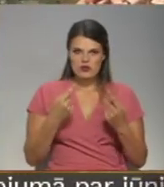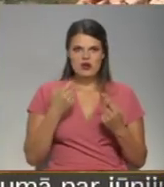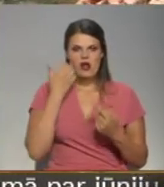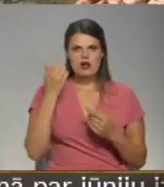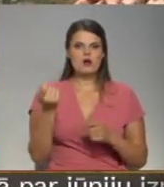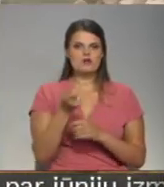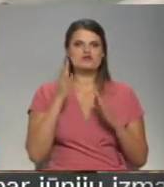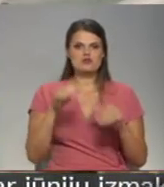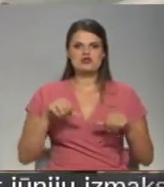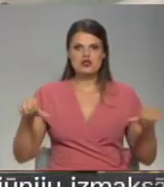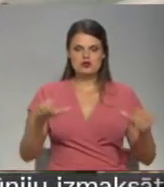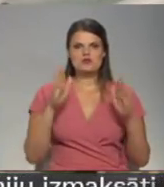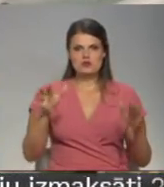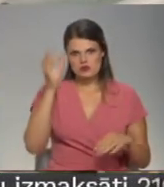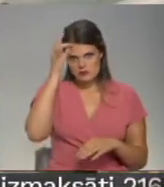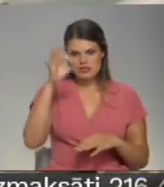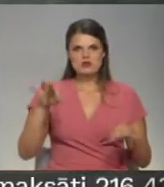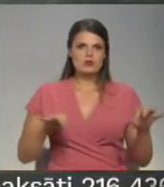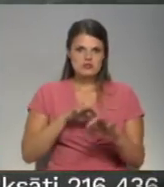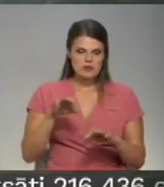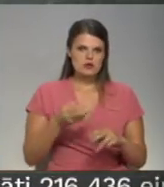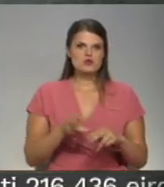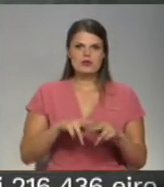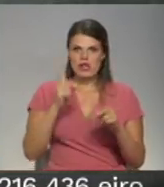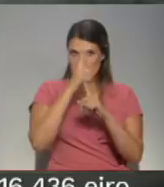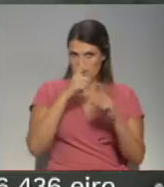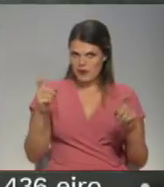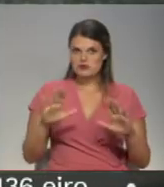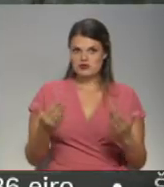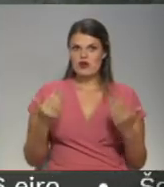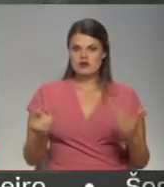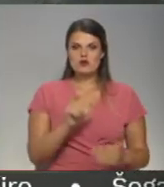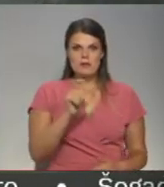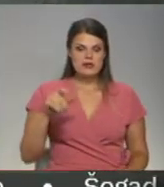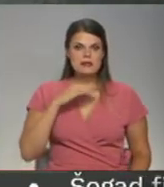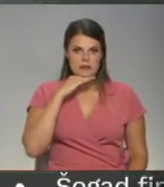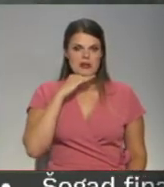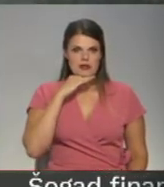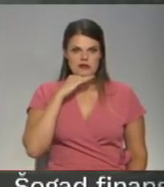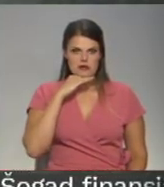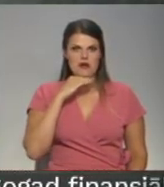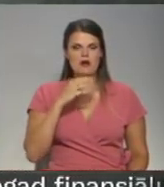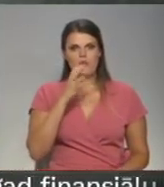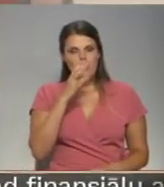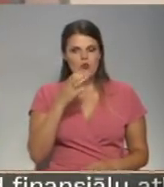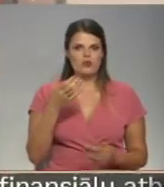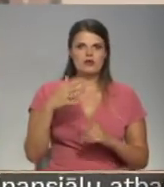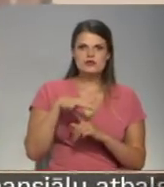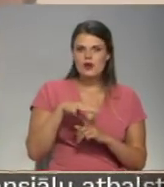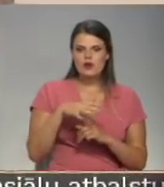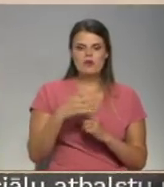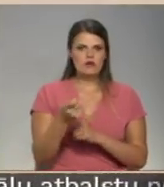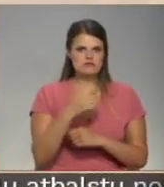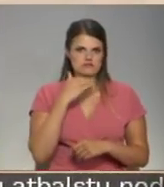ugunsgrēks ierobežots, tad tiks precīzi uzmērīts un par to paziņots. Vai šobrīd pietiek resursu dzēšanas darbos?